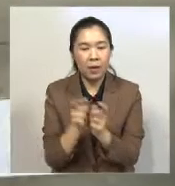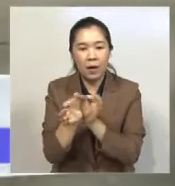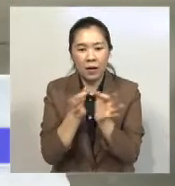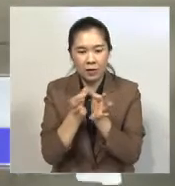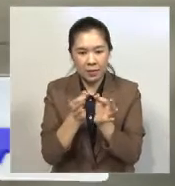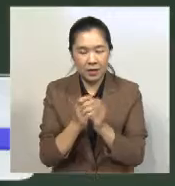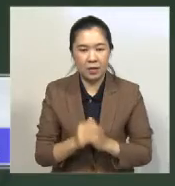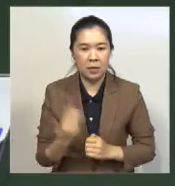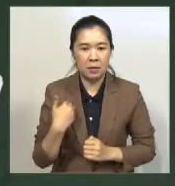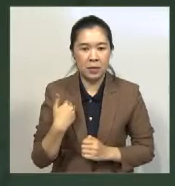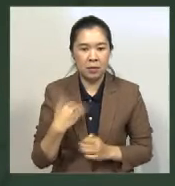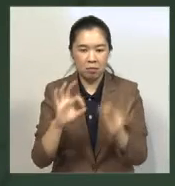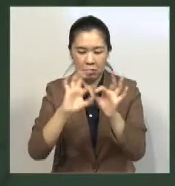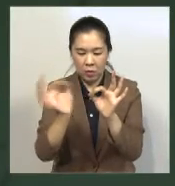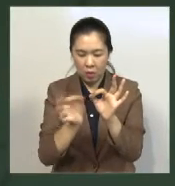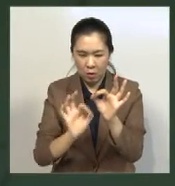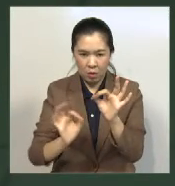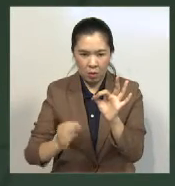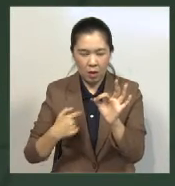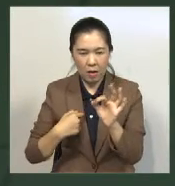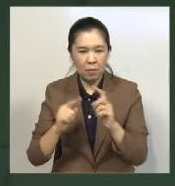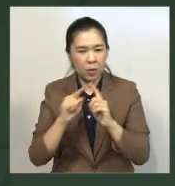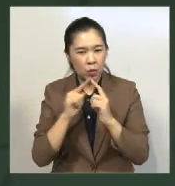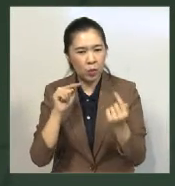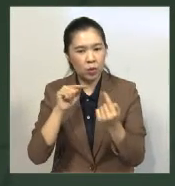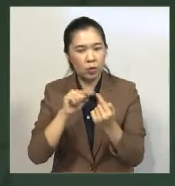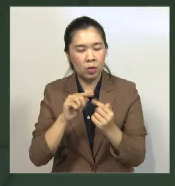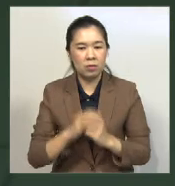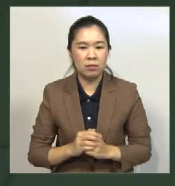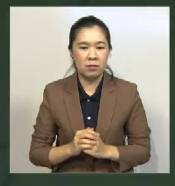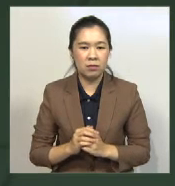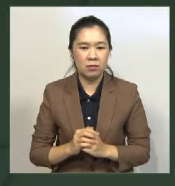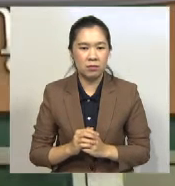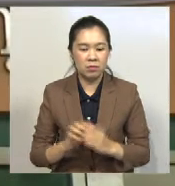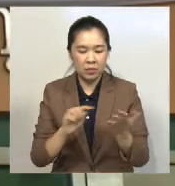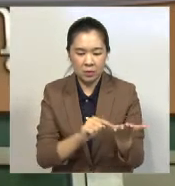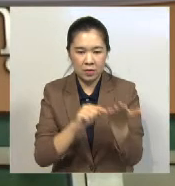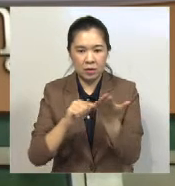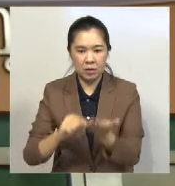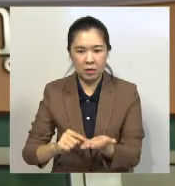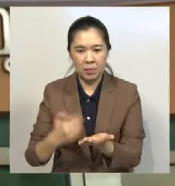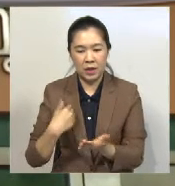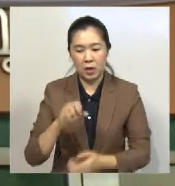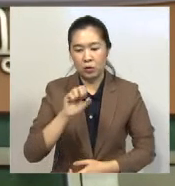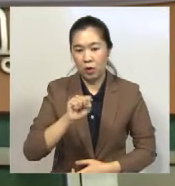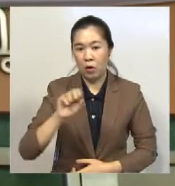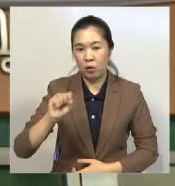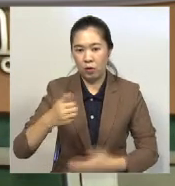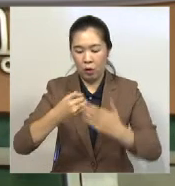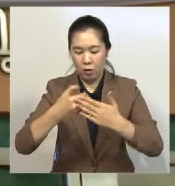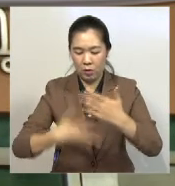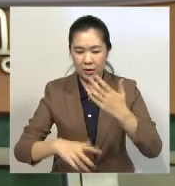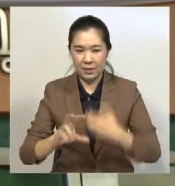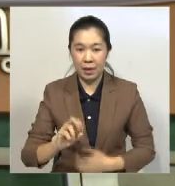ที่ทวิตข้อความวิพากษ์วิจารณ์ศาลรัฐธรรมนูญในกรณีรับคำร้อง32ส.ส.ที่ถือหุ้น